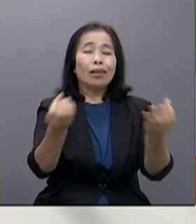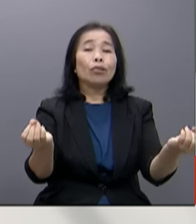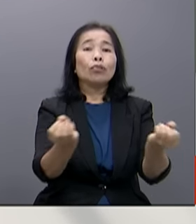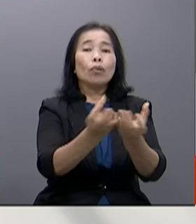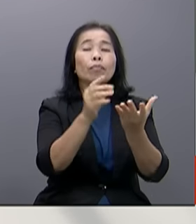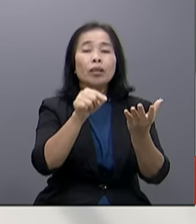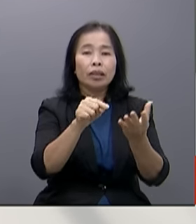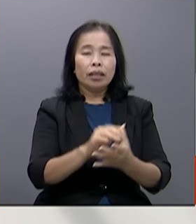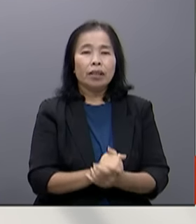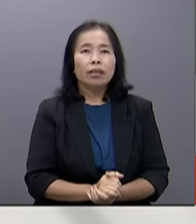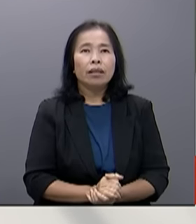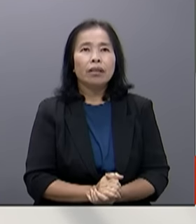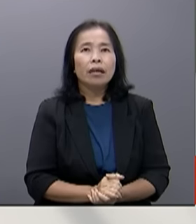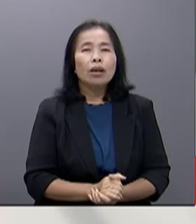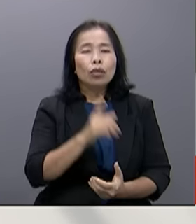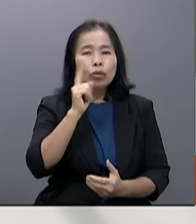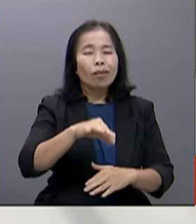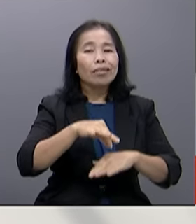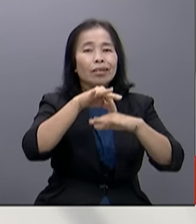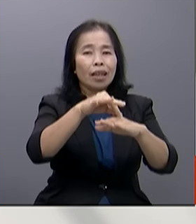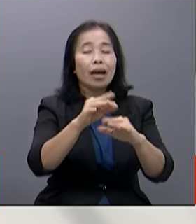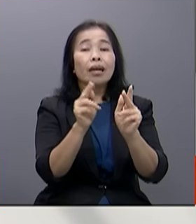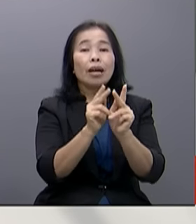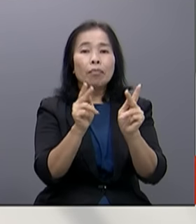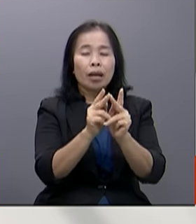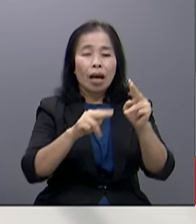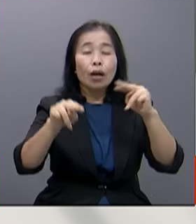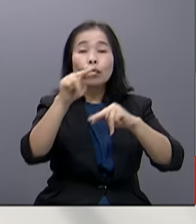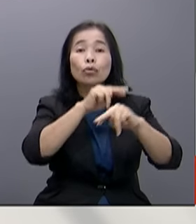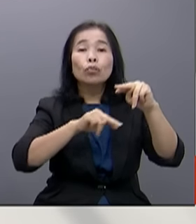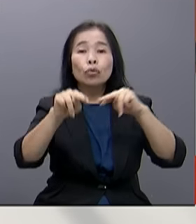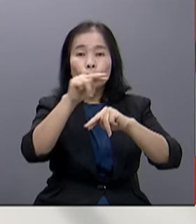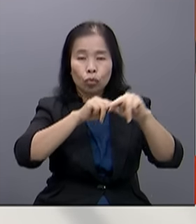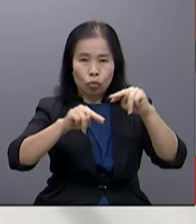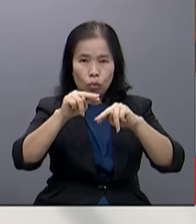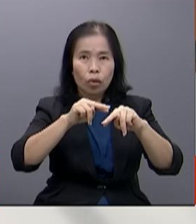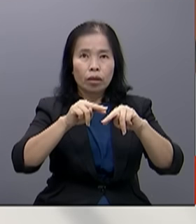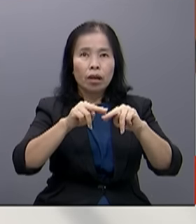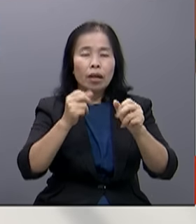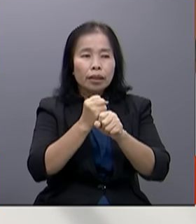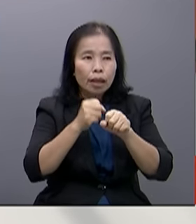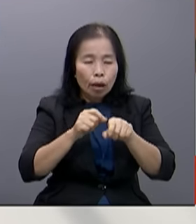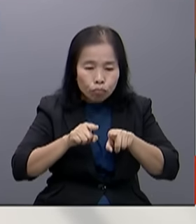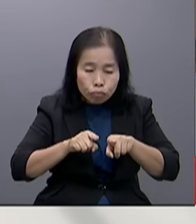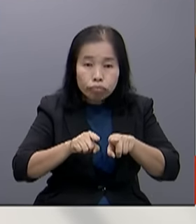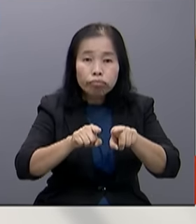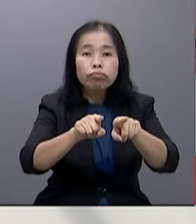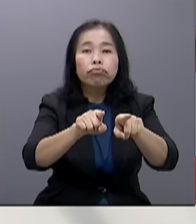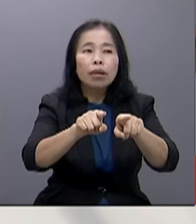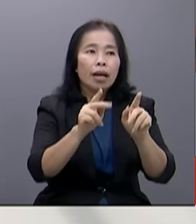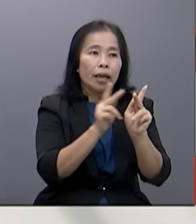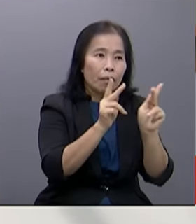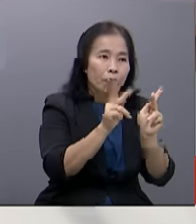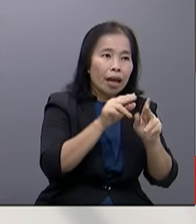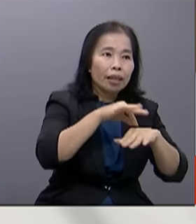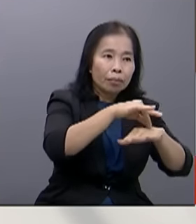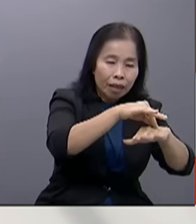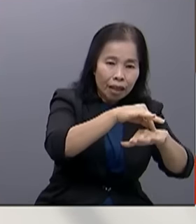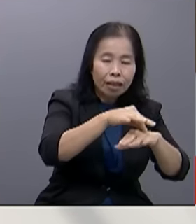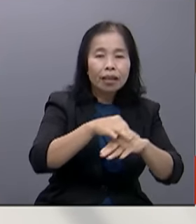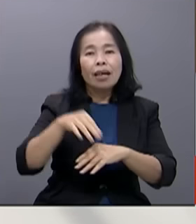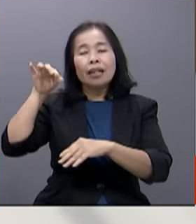ป็นการตั้งกรรมการตรวจสอบข้อเท็จจริงในลักษณะที่เป็นพาราเรลคู่ขนานกับคณะกรรมการอื่นๆคณะกรรม